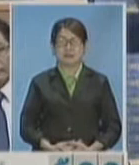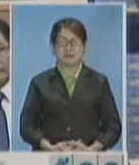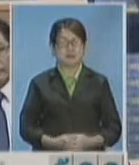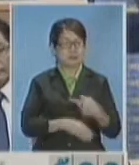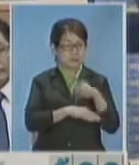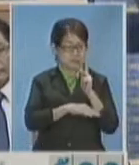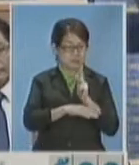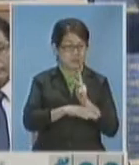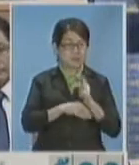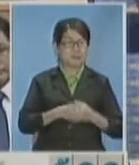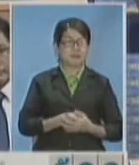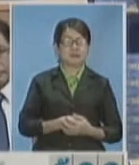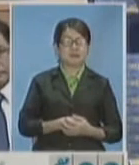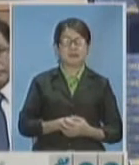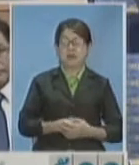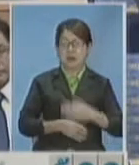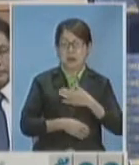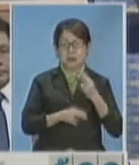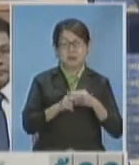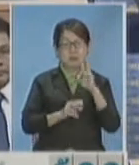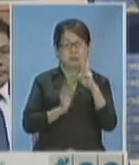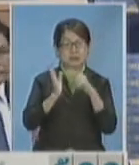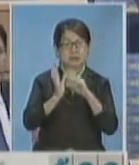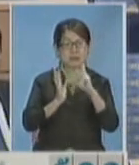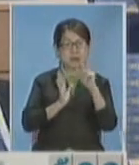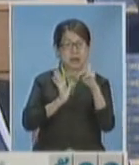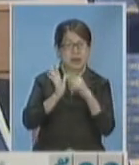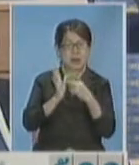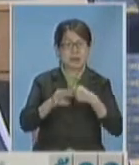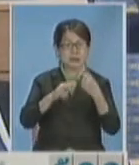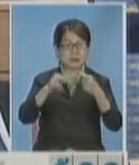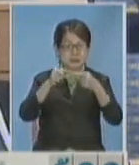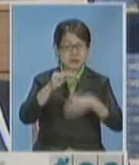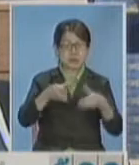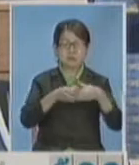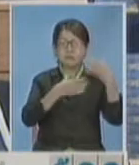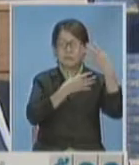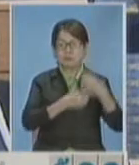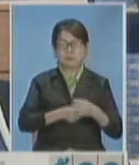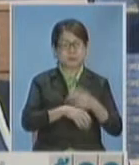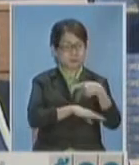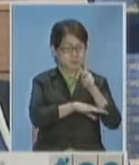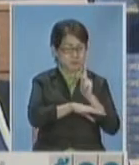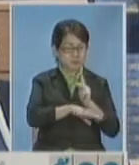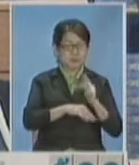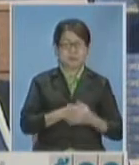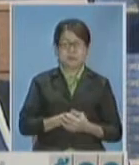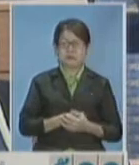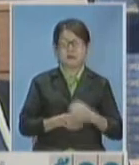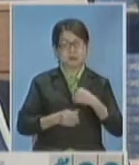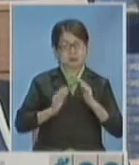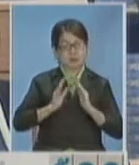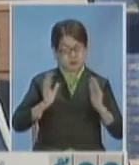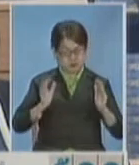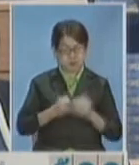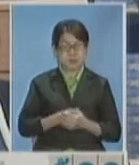ท่านประธานที่เคารพกระผมวัชระเพชรทองบัญชีรายชื่อประชาธิปัตย์ท่านประธานขอขอบคุณ